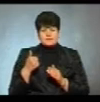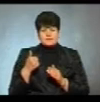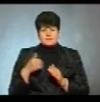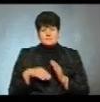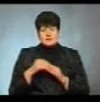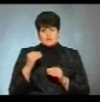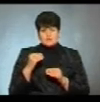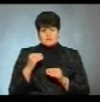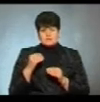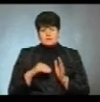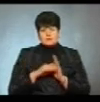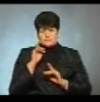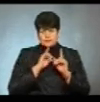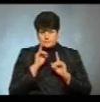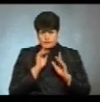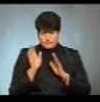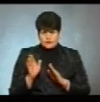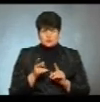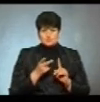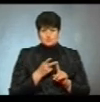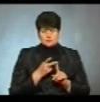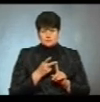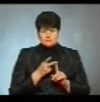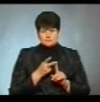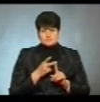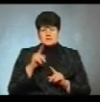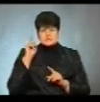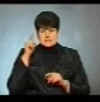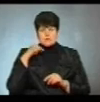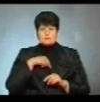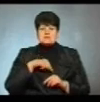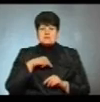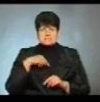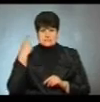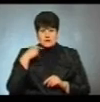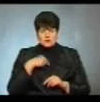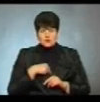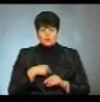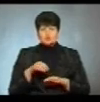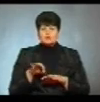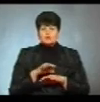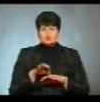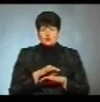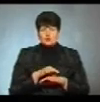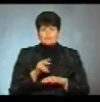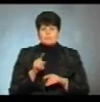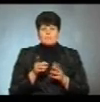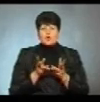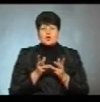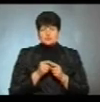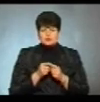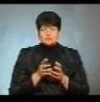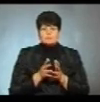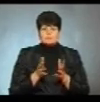до парламенту. Друге. Відомо з психології, що шлюби за розрахунком набагато